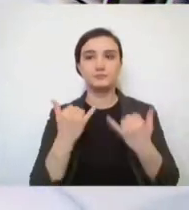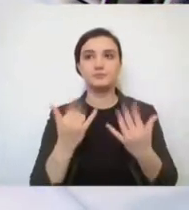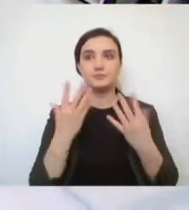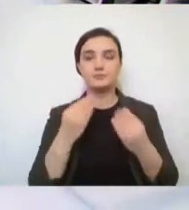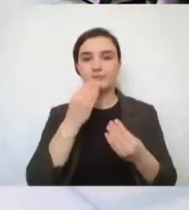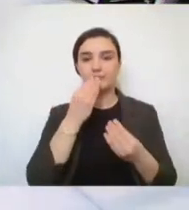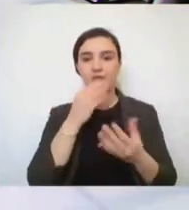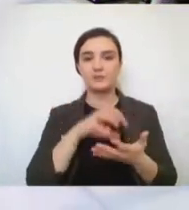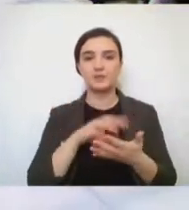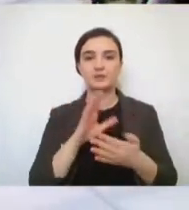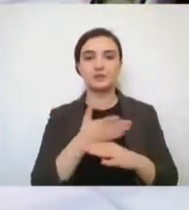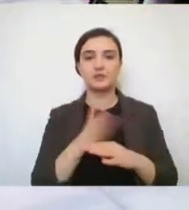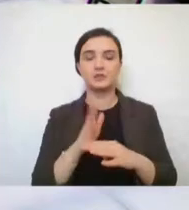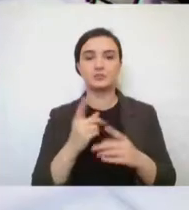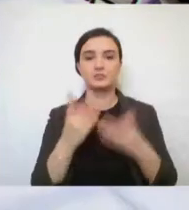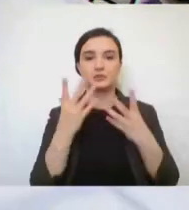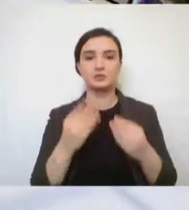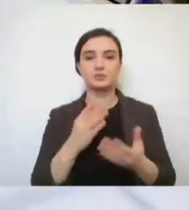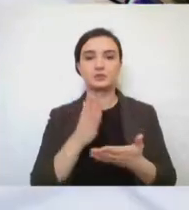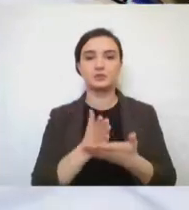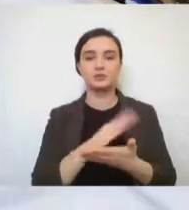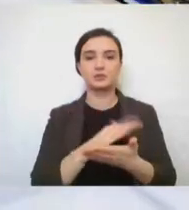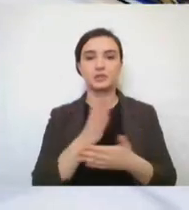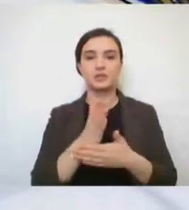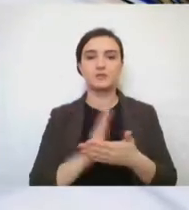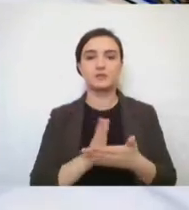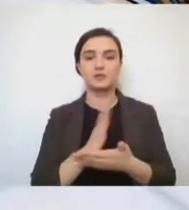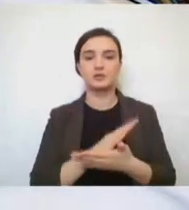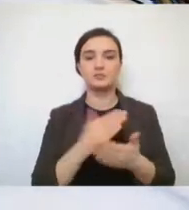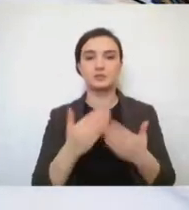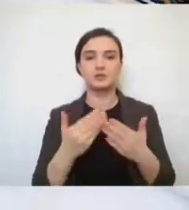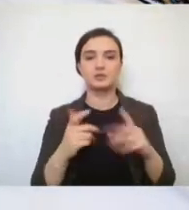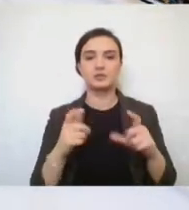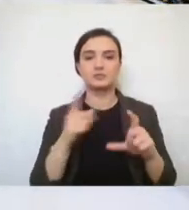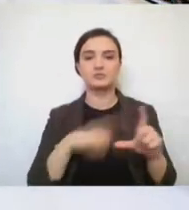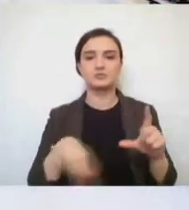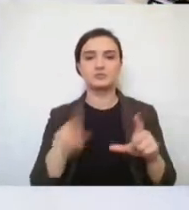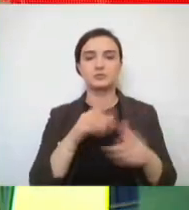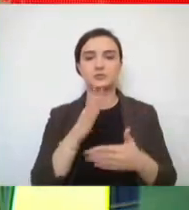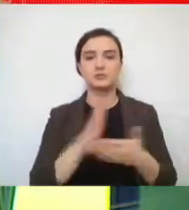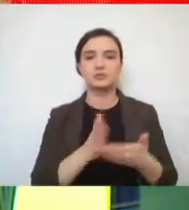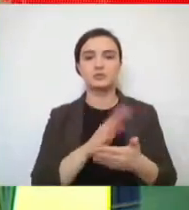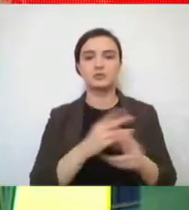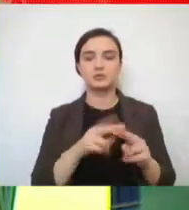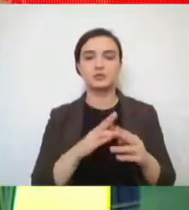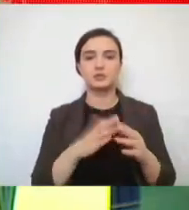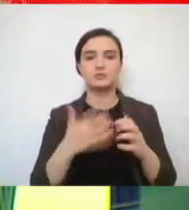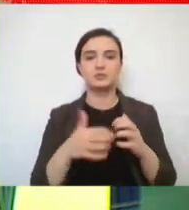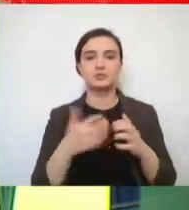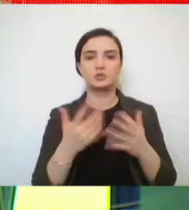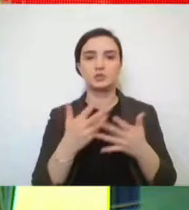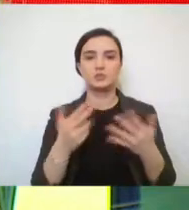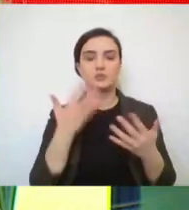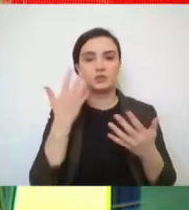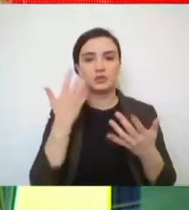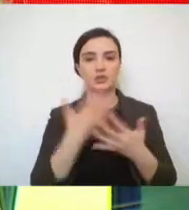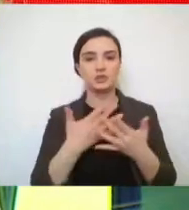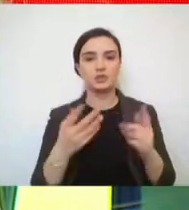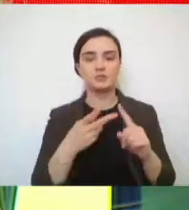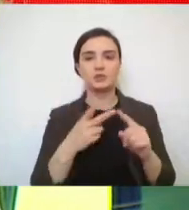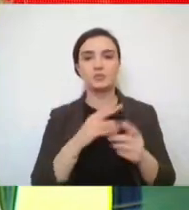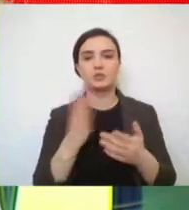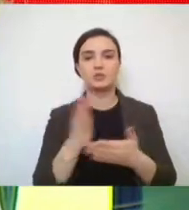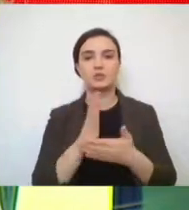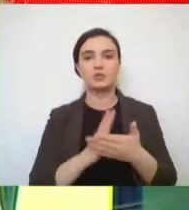დღიური რაციონის ნახევარი, პირობითად თეფშის ნახევარი, ეს არის ბოსტნეული და ხილი. მეორე ნახევარი, ეს